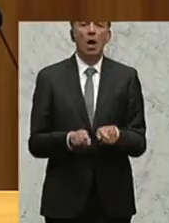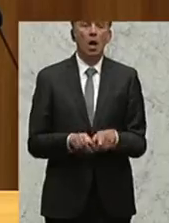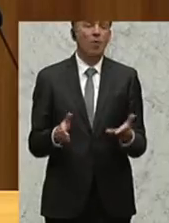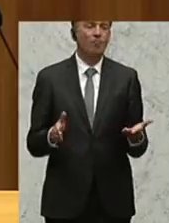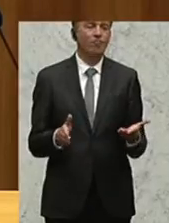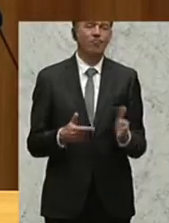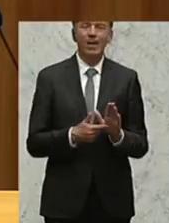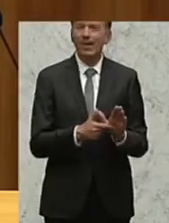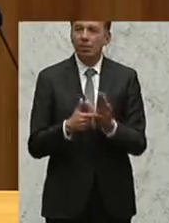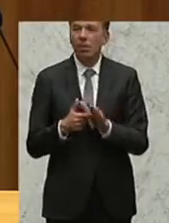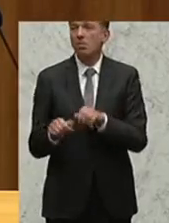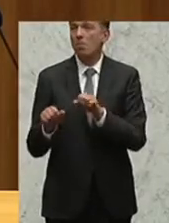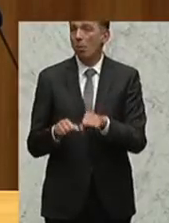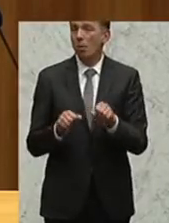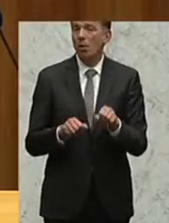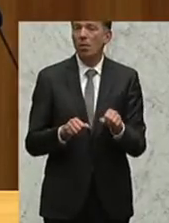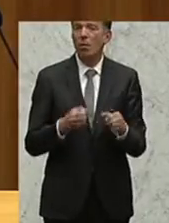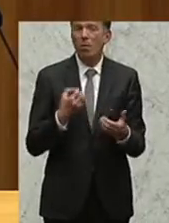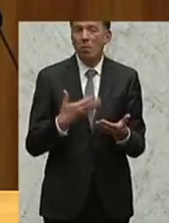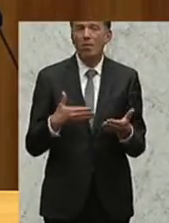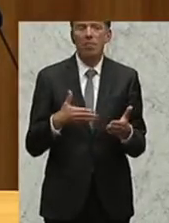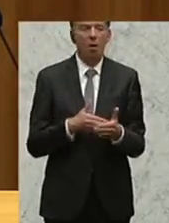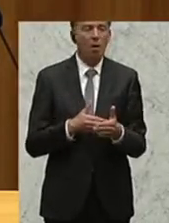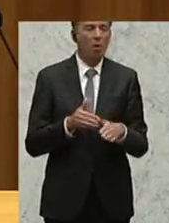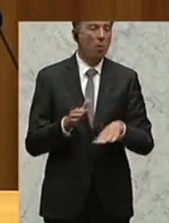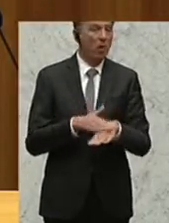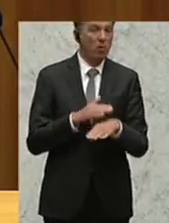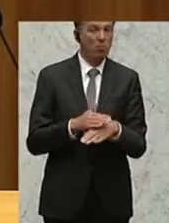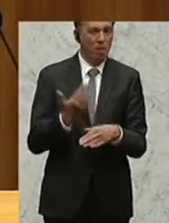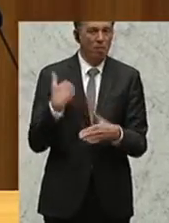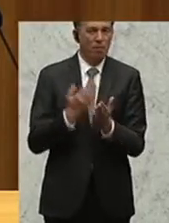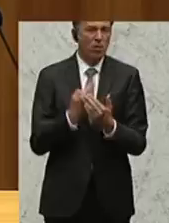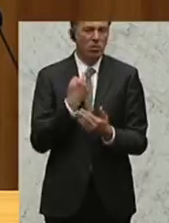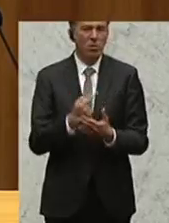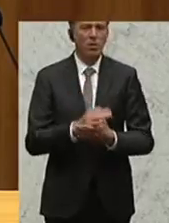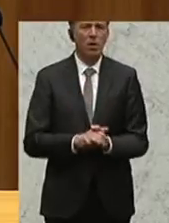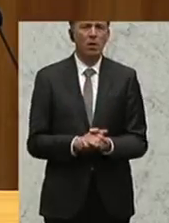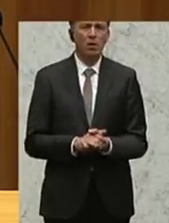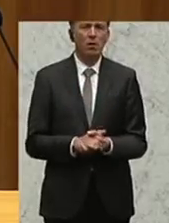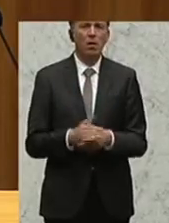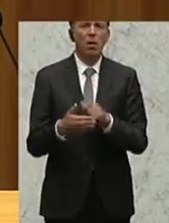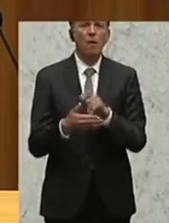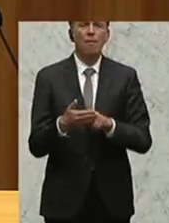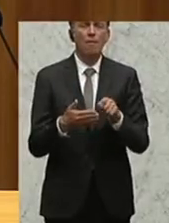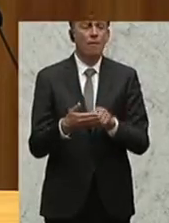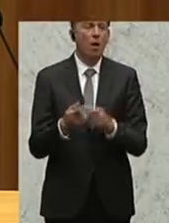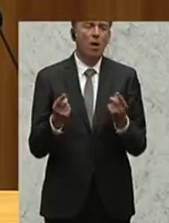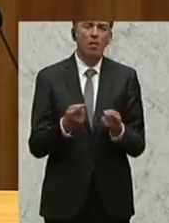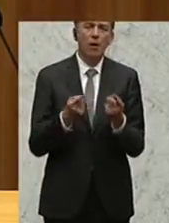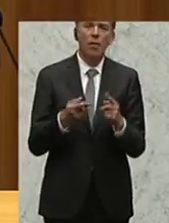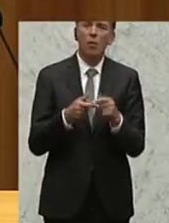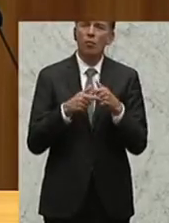mögliche Missbräuche hinzuweisen. Man stelle sich vor, ein paar Andeutungen wurden ja schon gemacht. Wahlwerber und